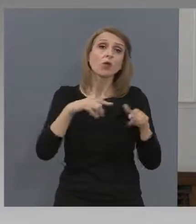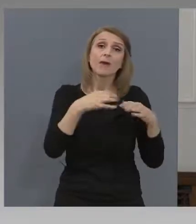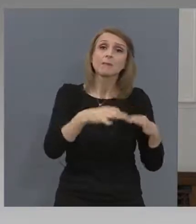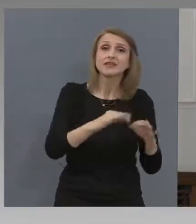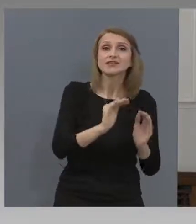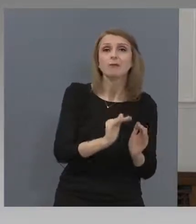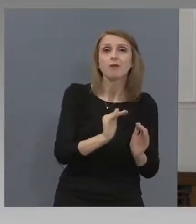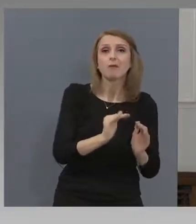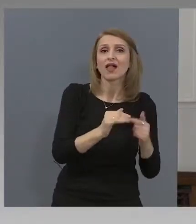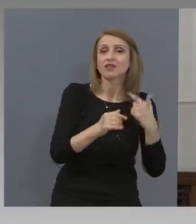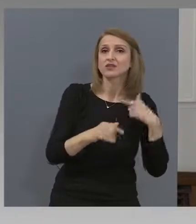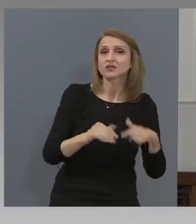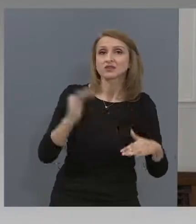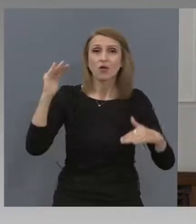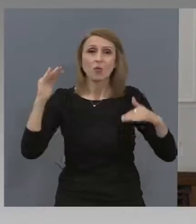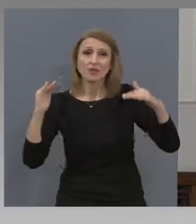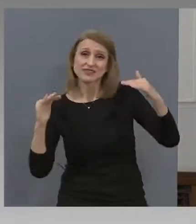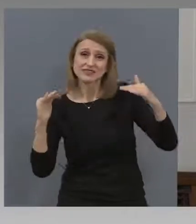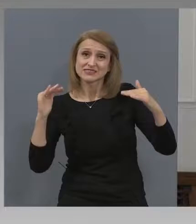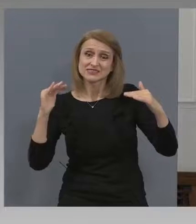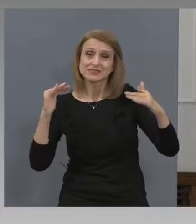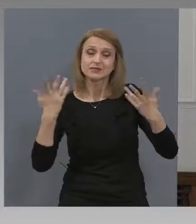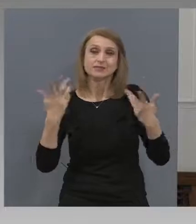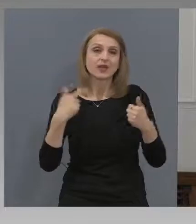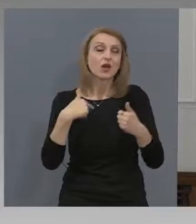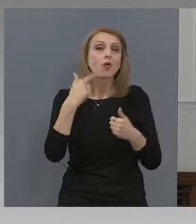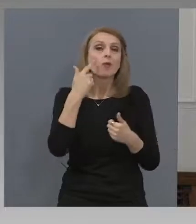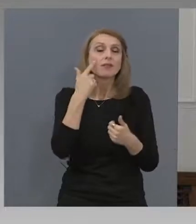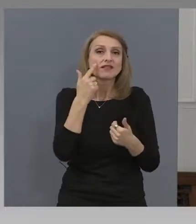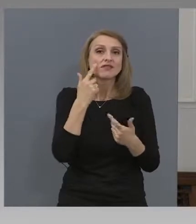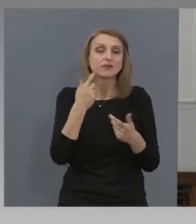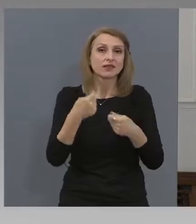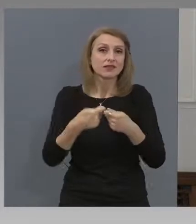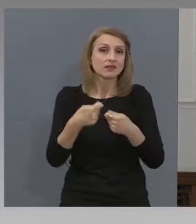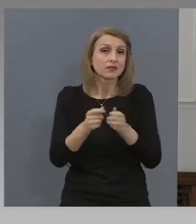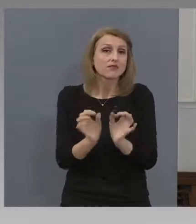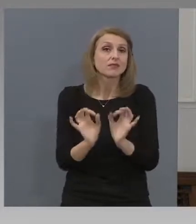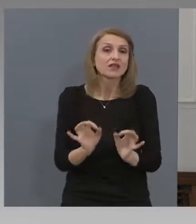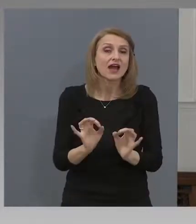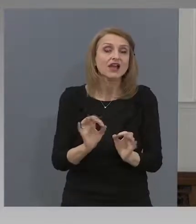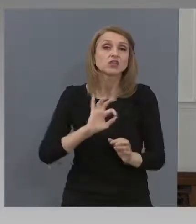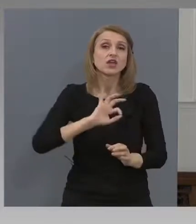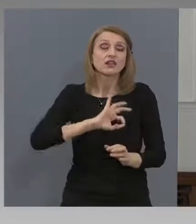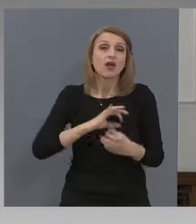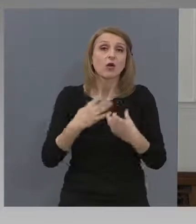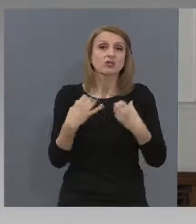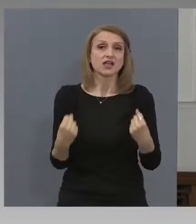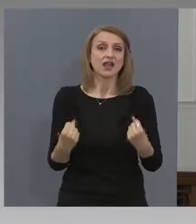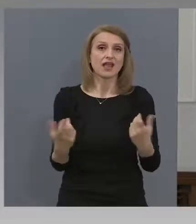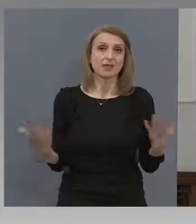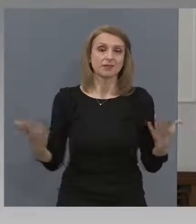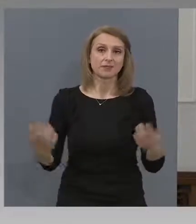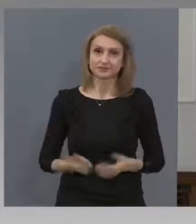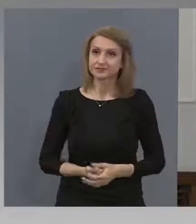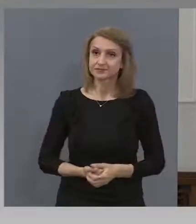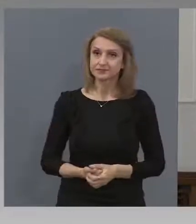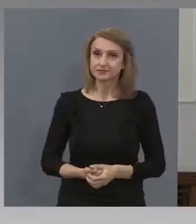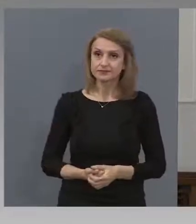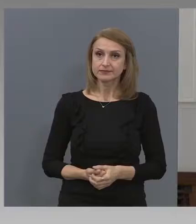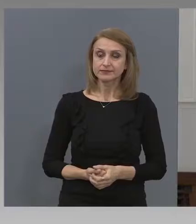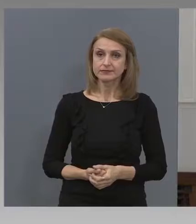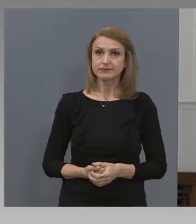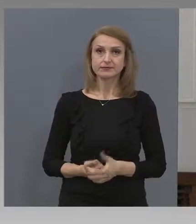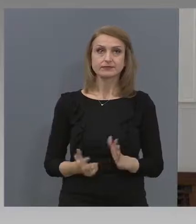щетите, от която и да е криза. Опитваме се да направим така, че да оцелеем. Говоря Николова, BTV.